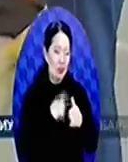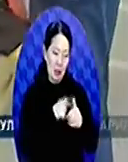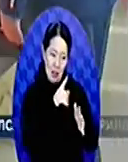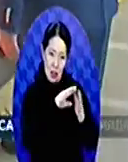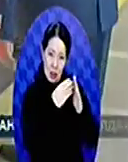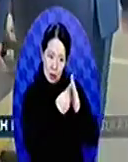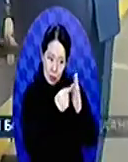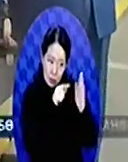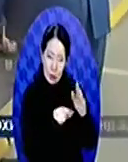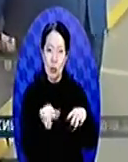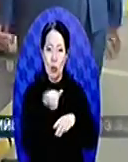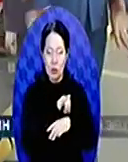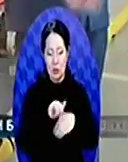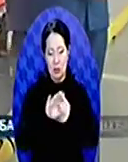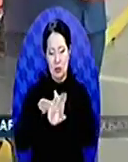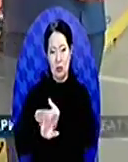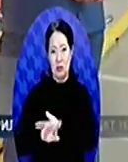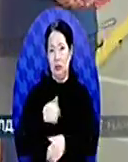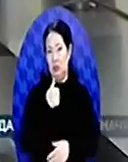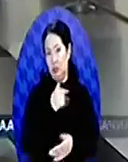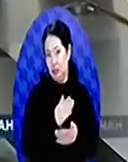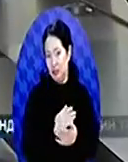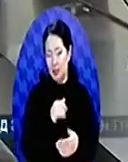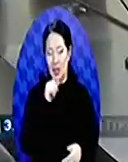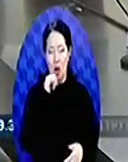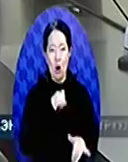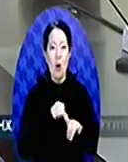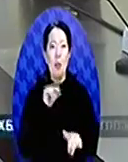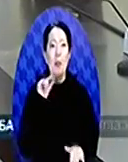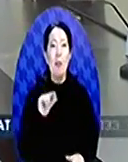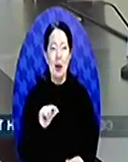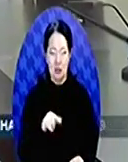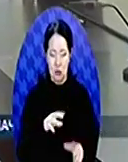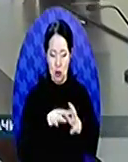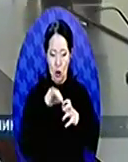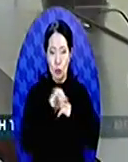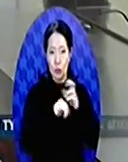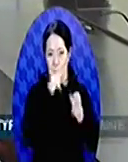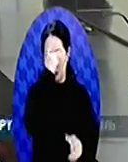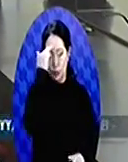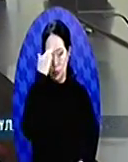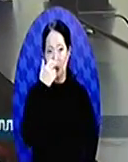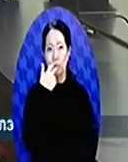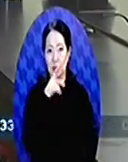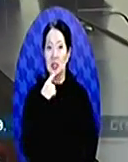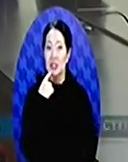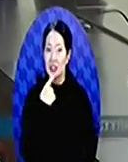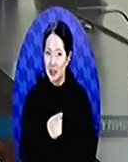гардгаа. Энэ бол олон улсын туршилтаар батлагдсан зүйлээ гэдгийг хэлж байсан юм аа.